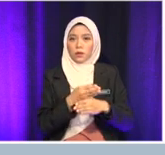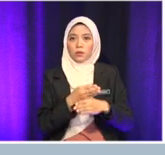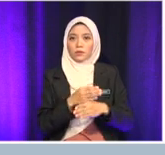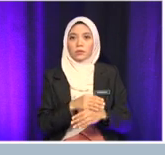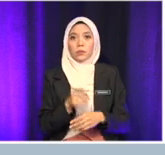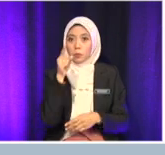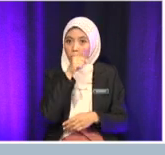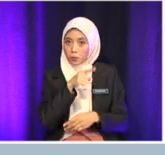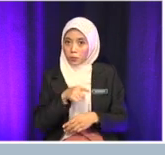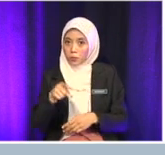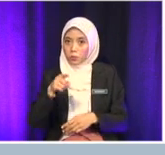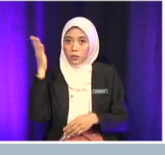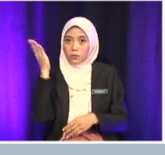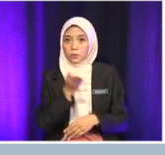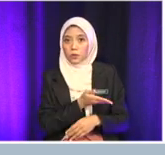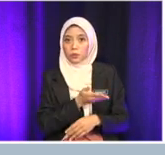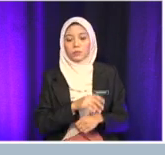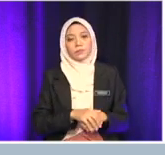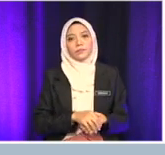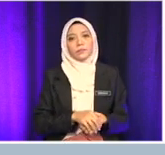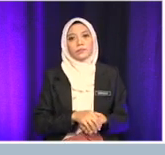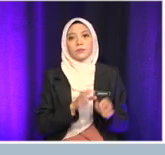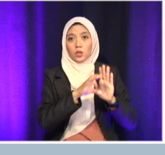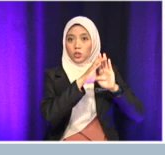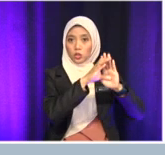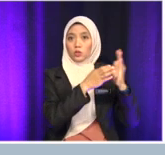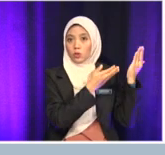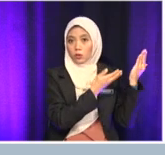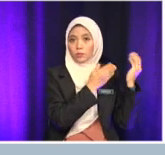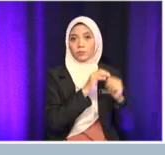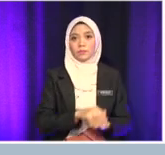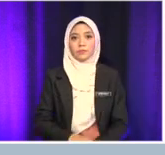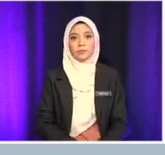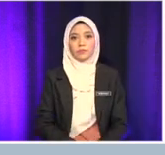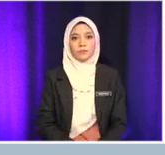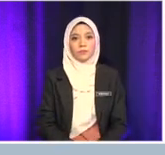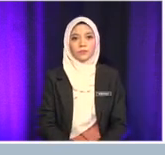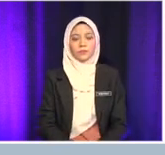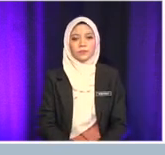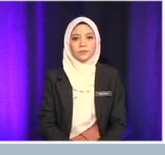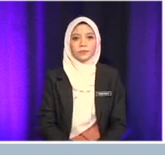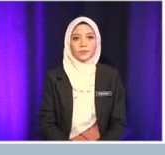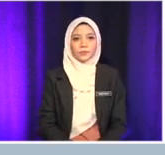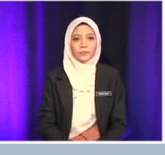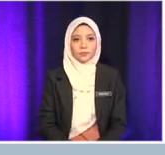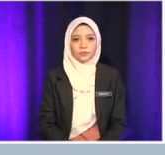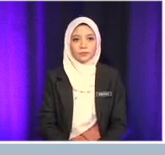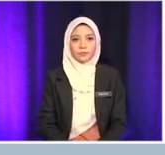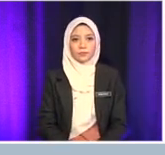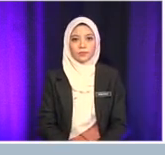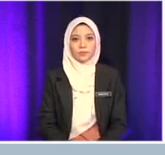separuh bulat x dengan y juga merupakan separuh bulat Oke jadi kalau satu bulatan sudutnya